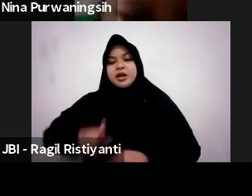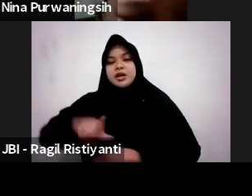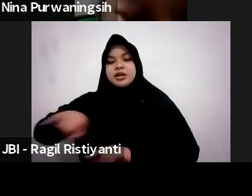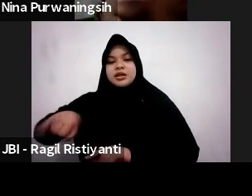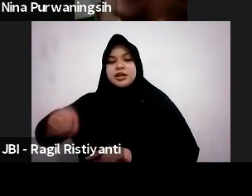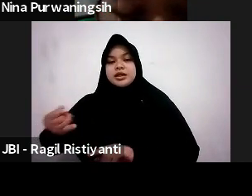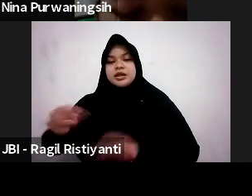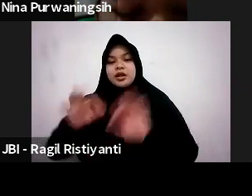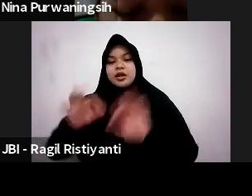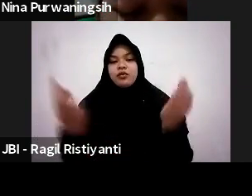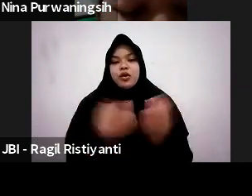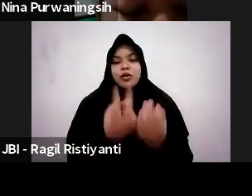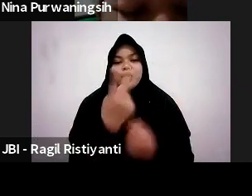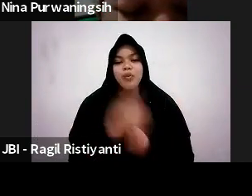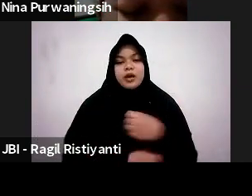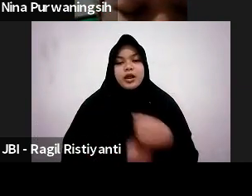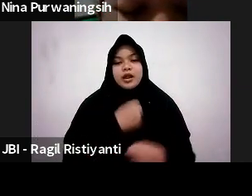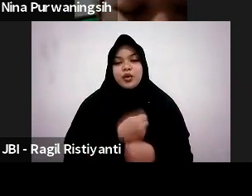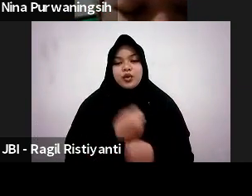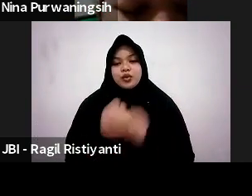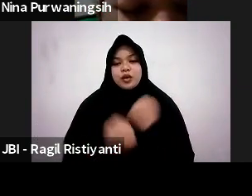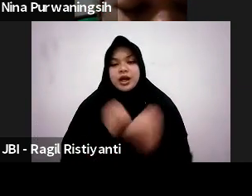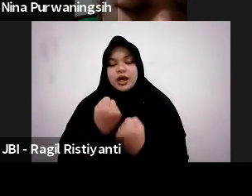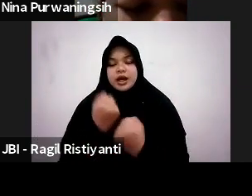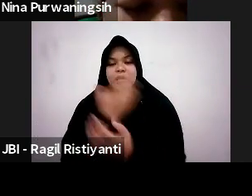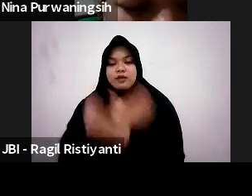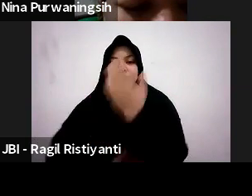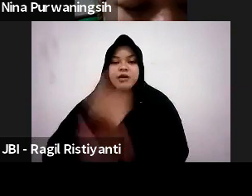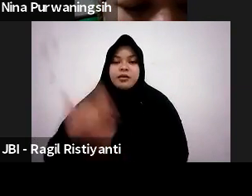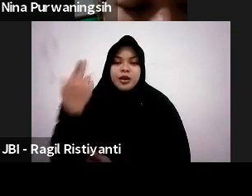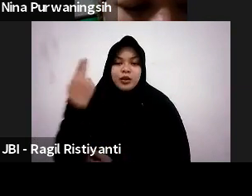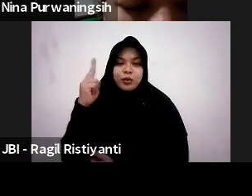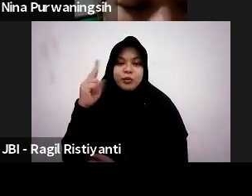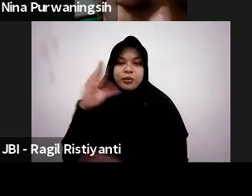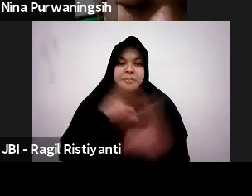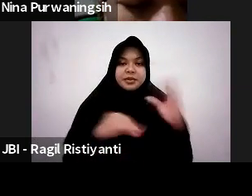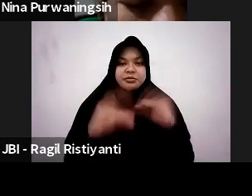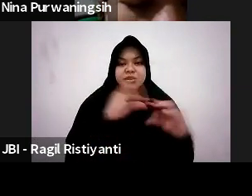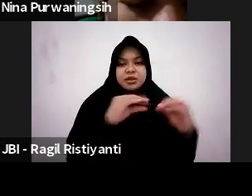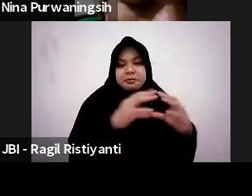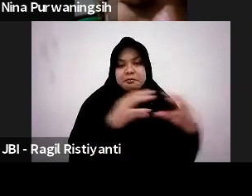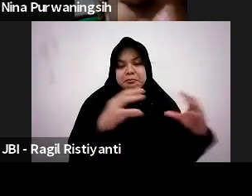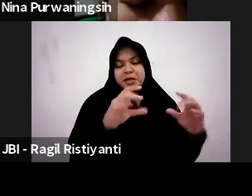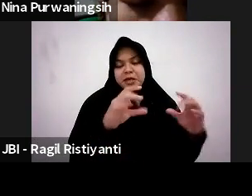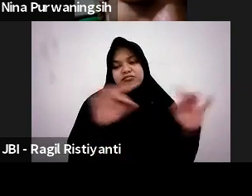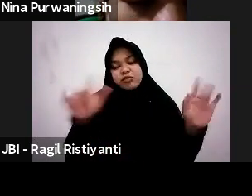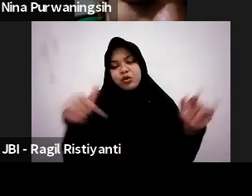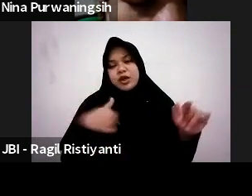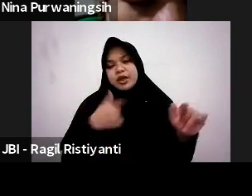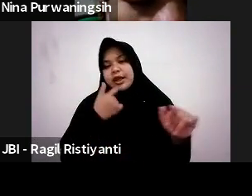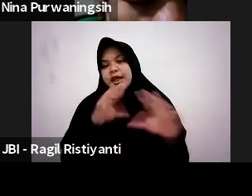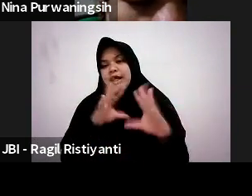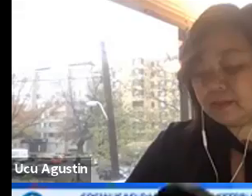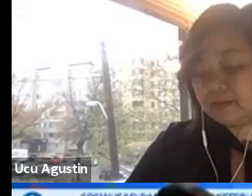forum2 tahunannya gerakan difable untuk memperbincangkan berbagai hal terkait dengan inklusi di Babel